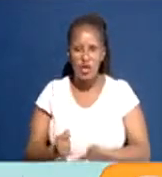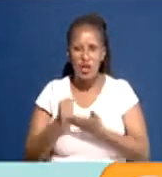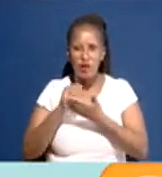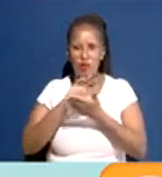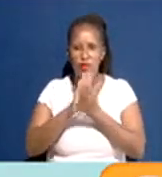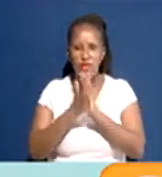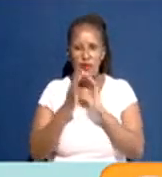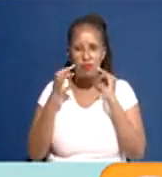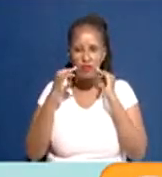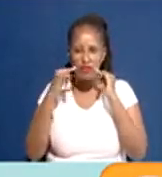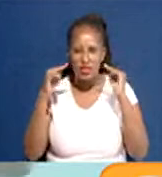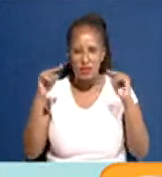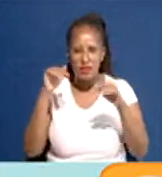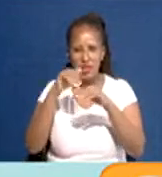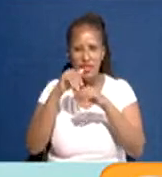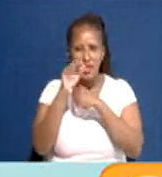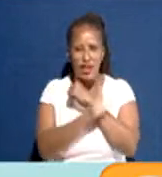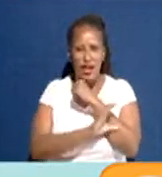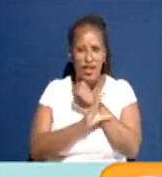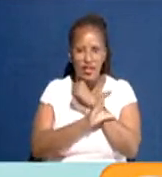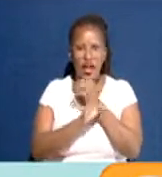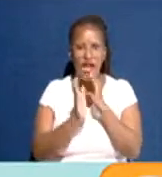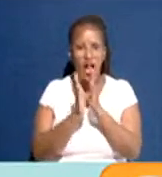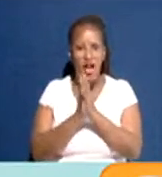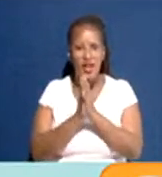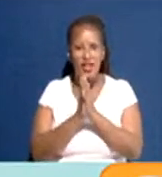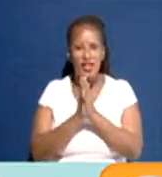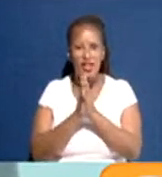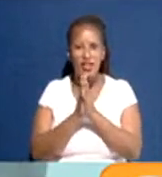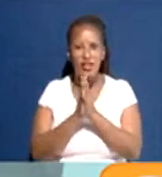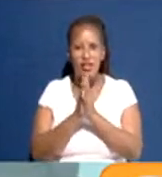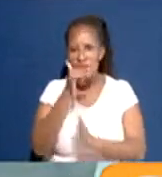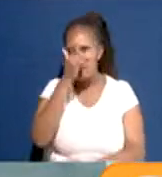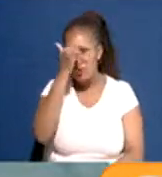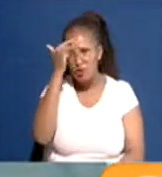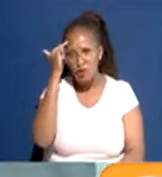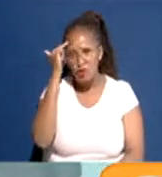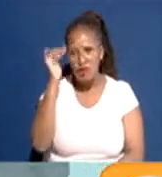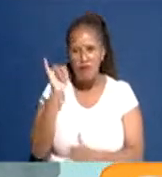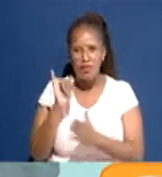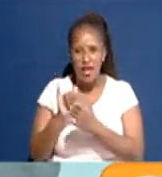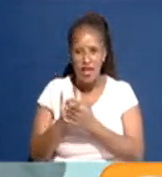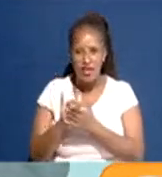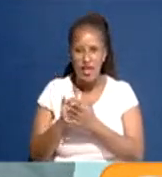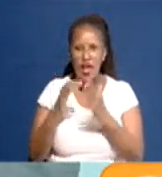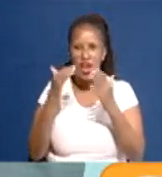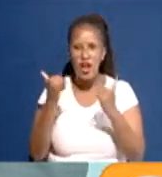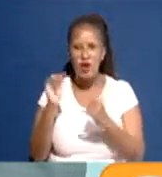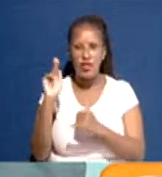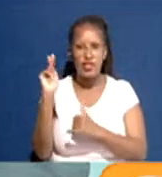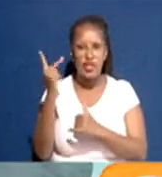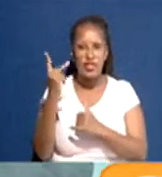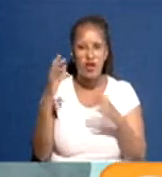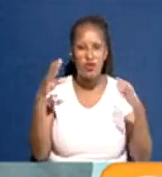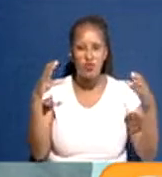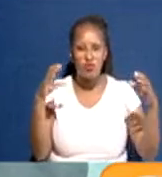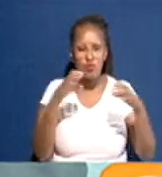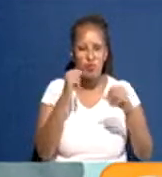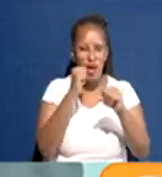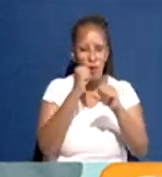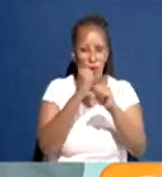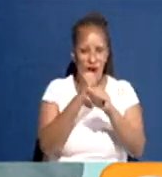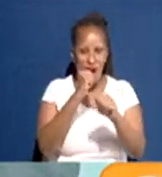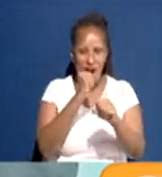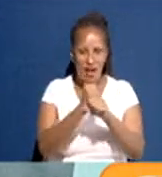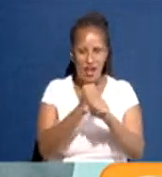country. Na kwa sababu hiyo, kwa sababu the Kenyan labor force is